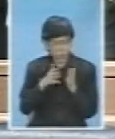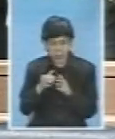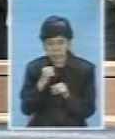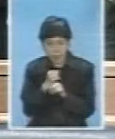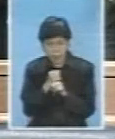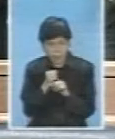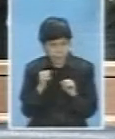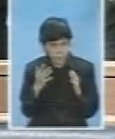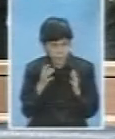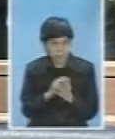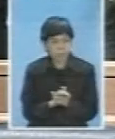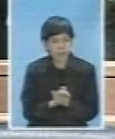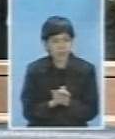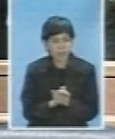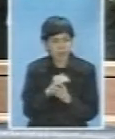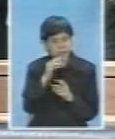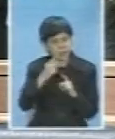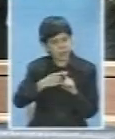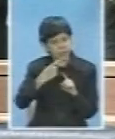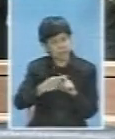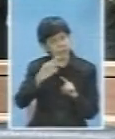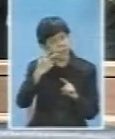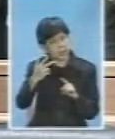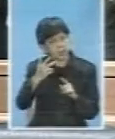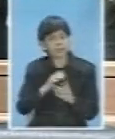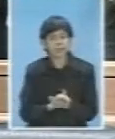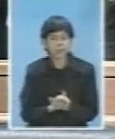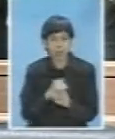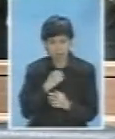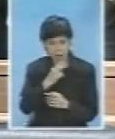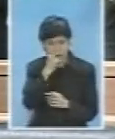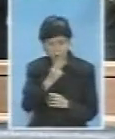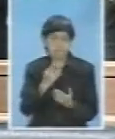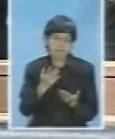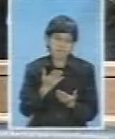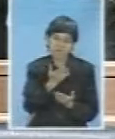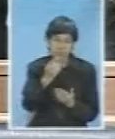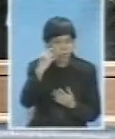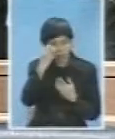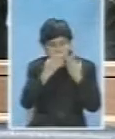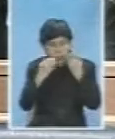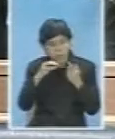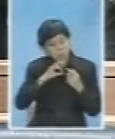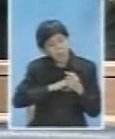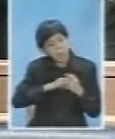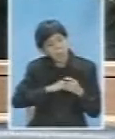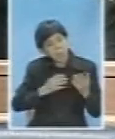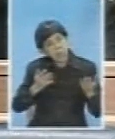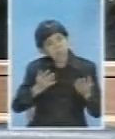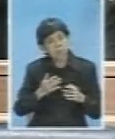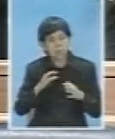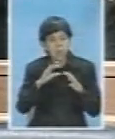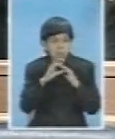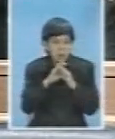นตลอดระยะเวลา3เดือนที่ผ่านมาพบความเป็นจริงว่าท่านสับสนทุกกระบวนการทั้